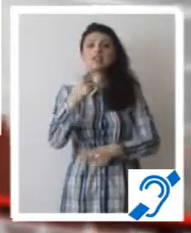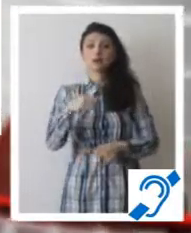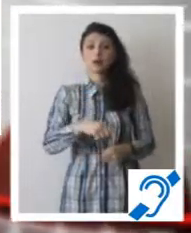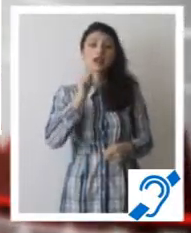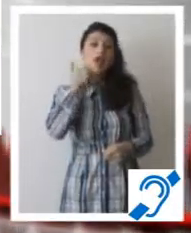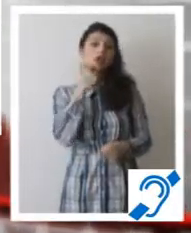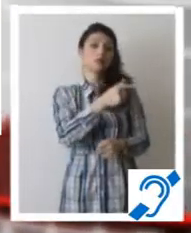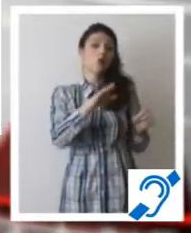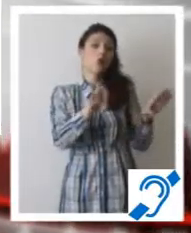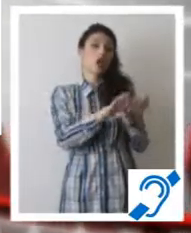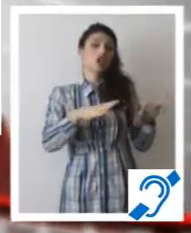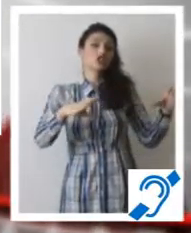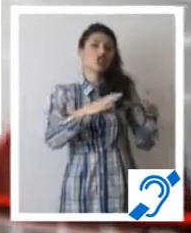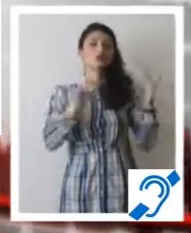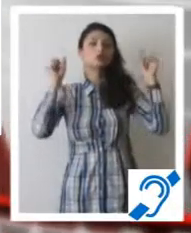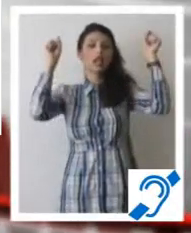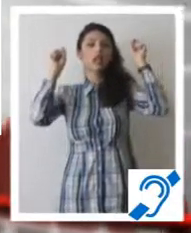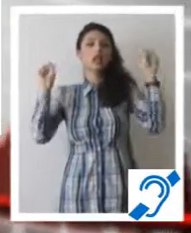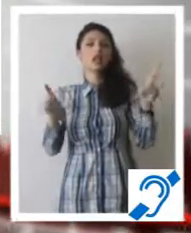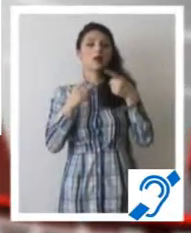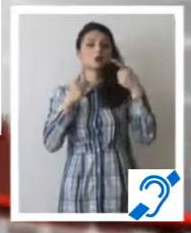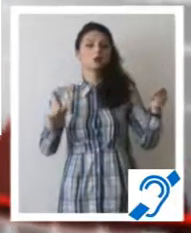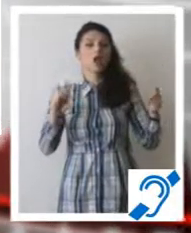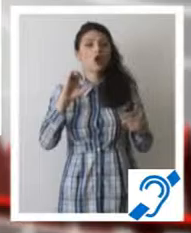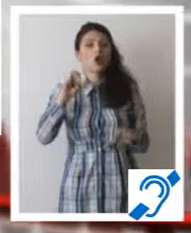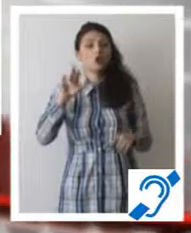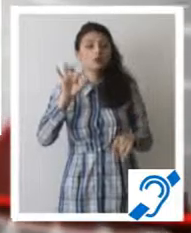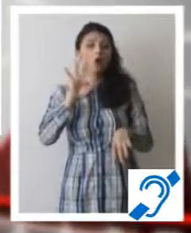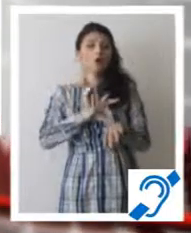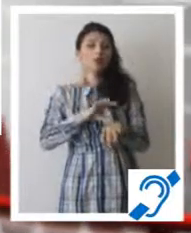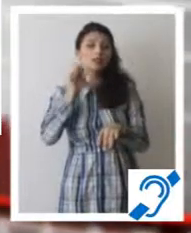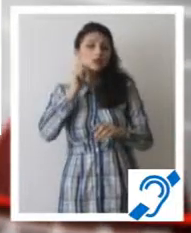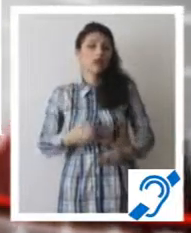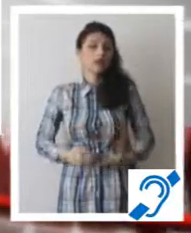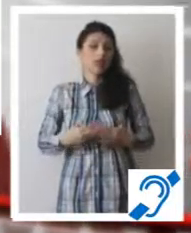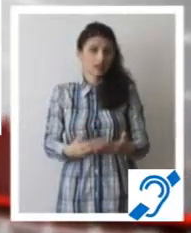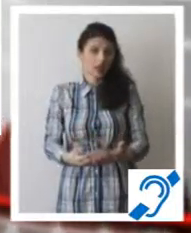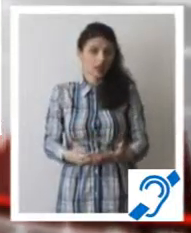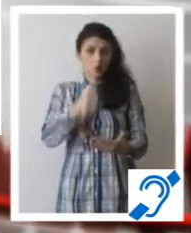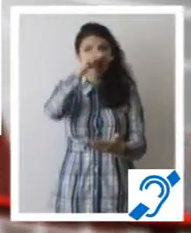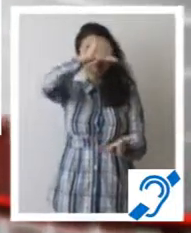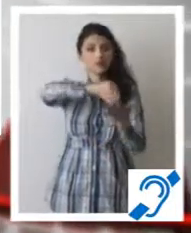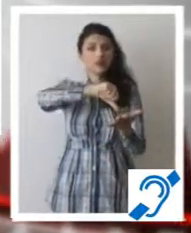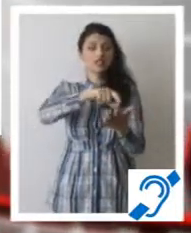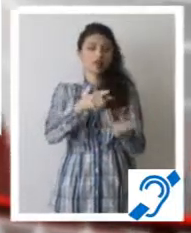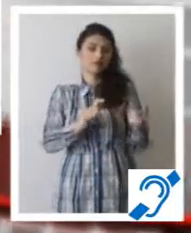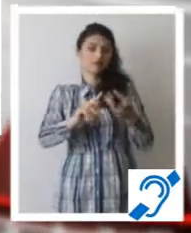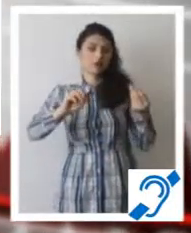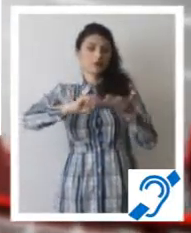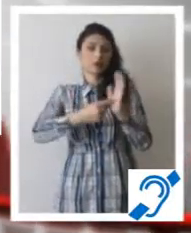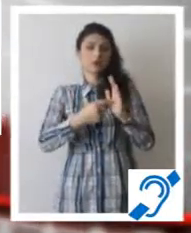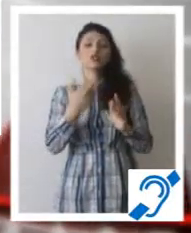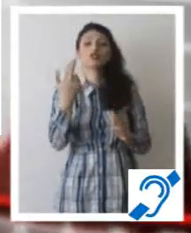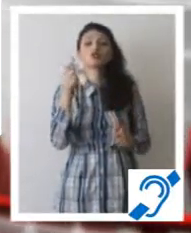săptămână, colegii de echipă i-au cântat la mulți ani lui Cosmin Miloși, cu ocazia zilei de naștere, mijlocașul de 23 de ani